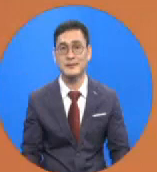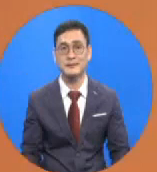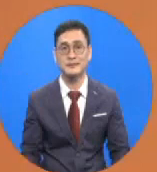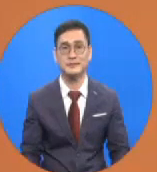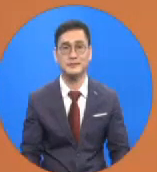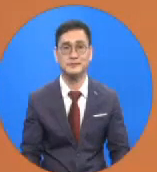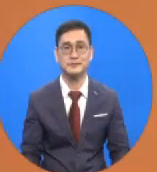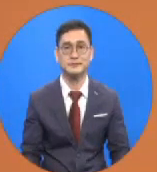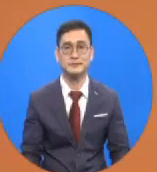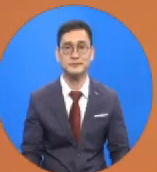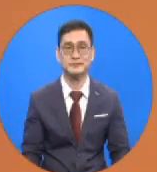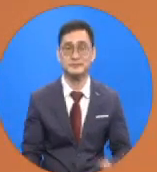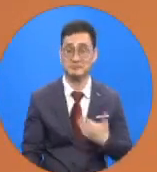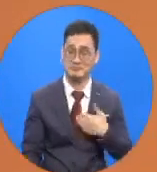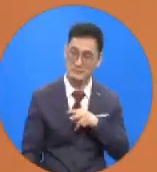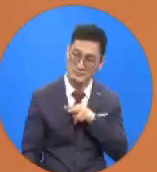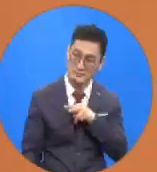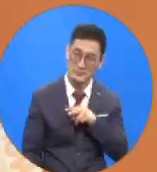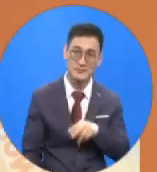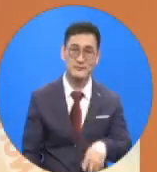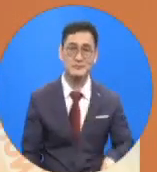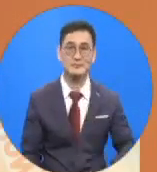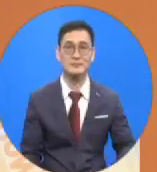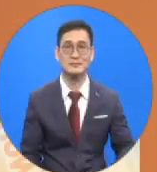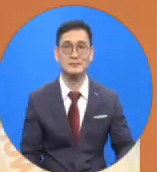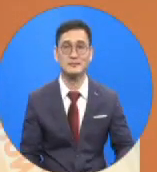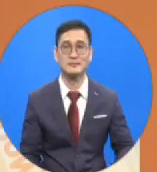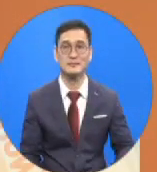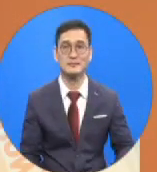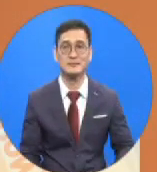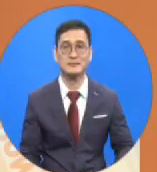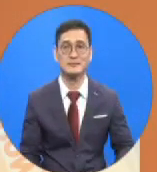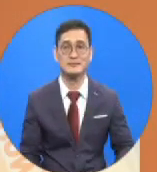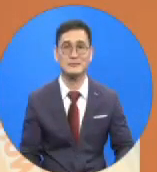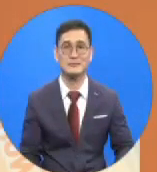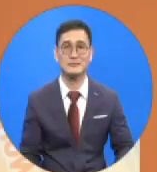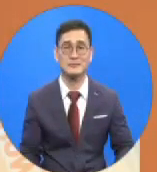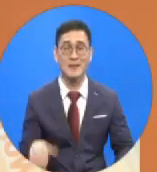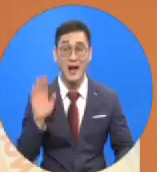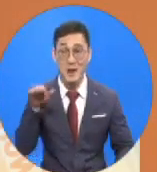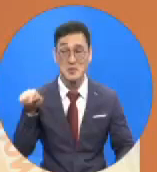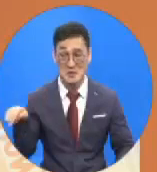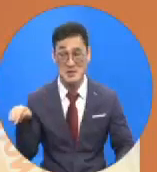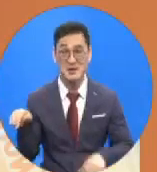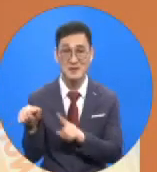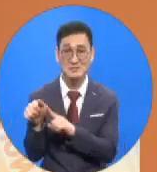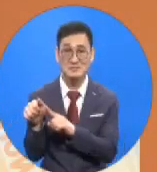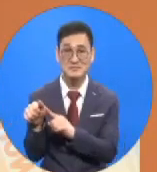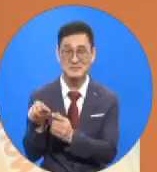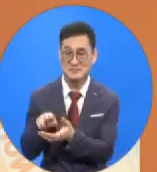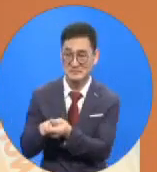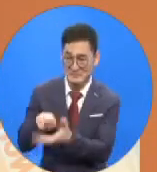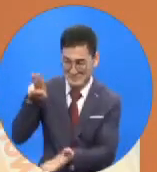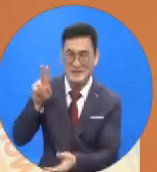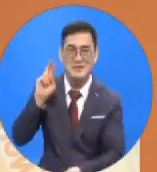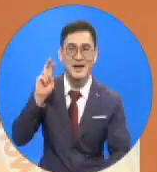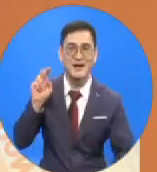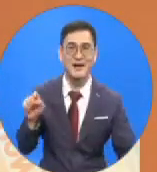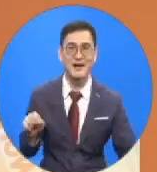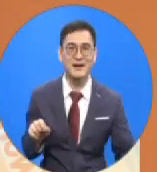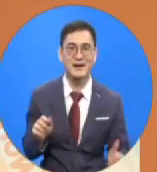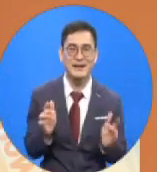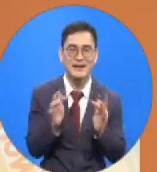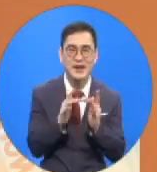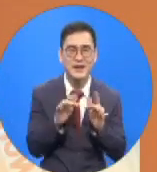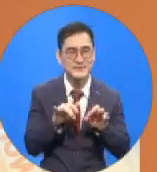본인의 어떠한 이 실체가 조망과 좀 밝혀줄 결과요 우리나라 원화의 쎈쓰 를 맞냐고 인터넷 만약 이